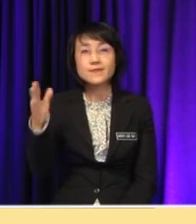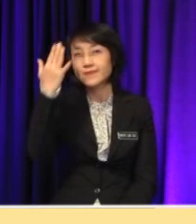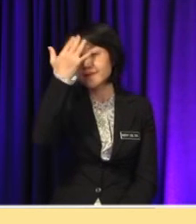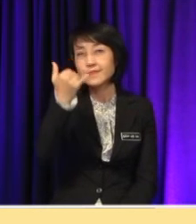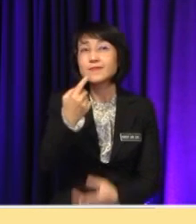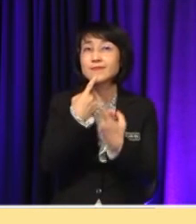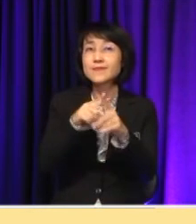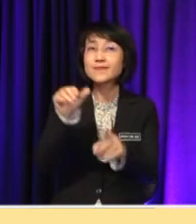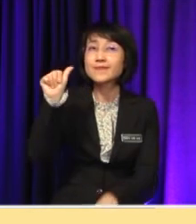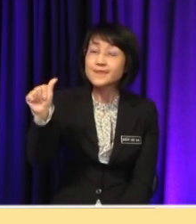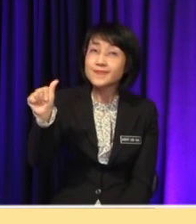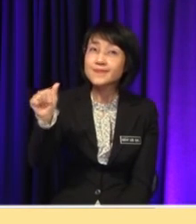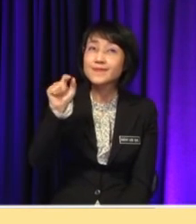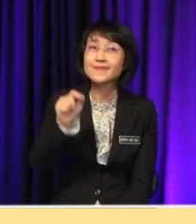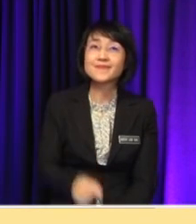nah